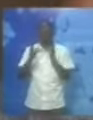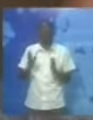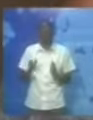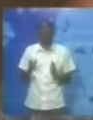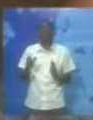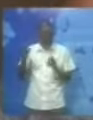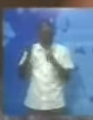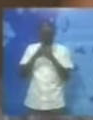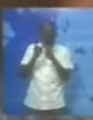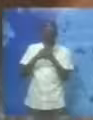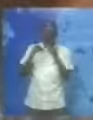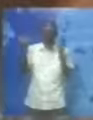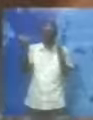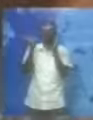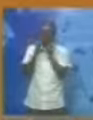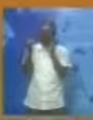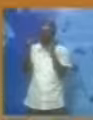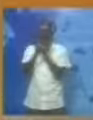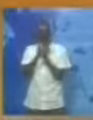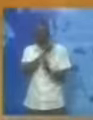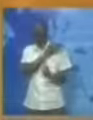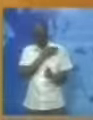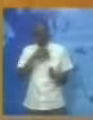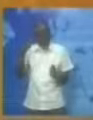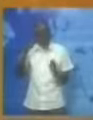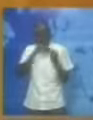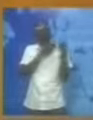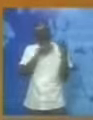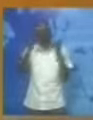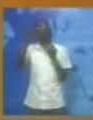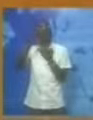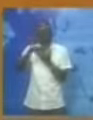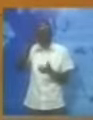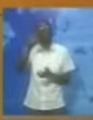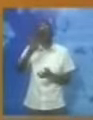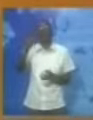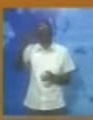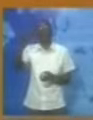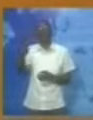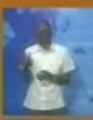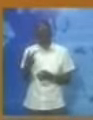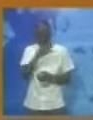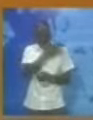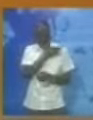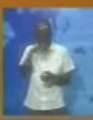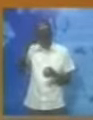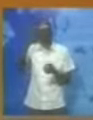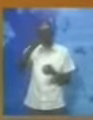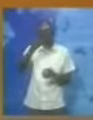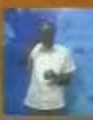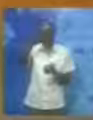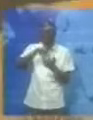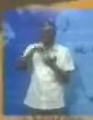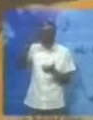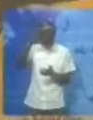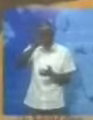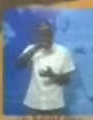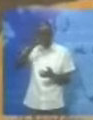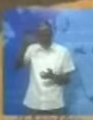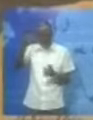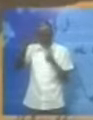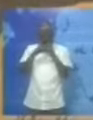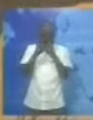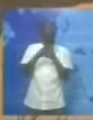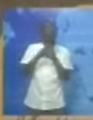Son premier contact avec le pinceau remonte en 1992 et c'est en 1997 qu'elle a produit son premier tableau